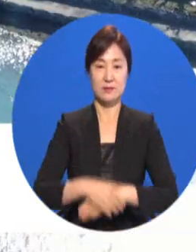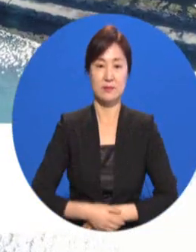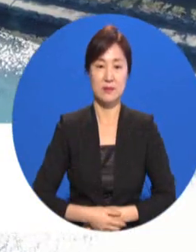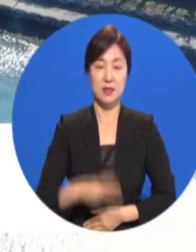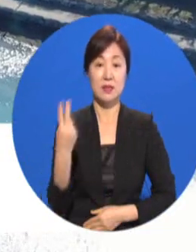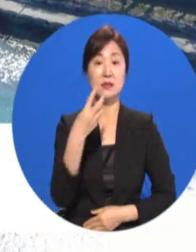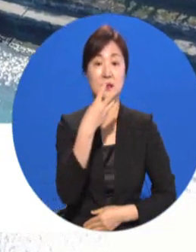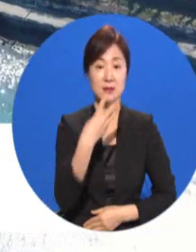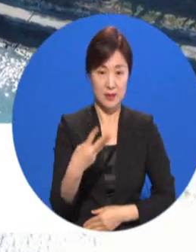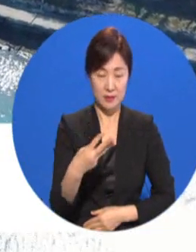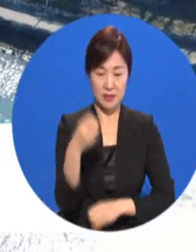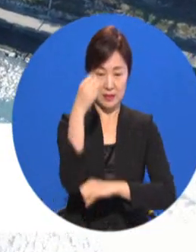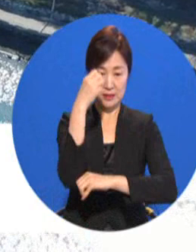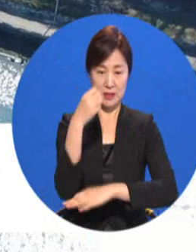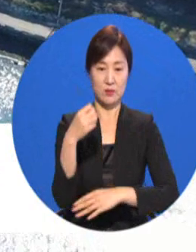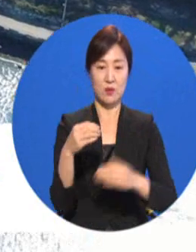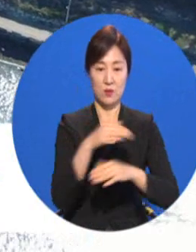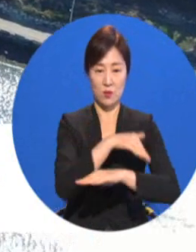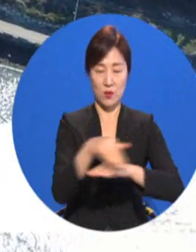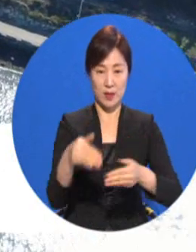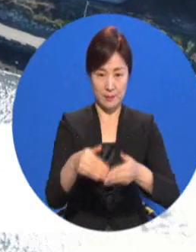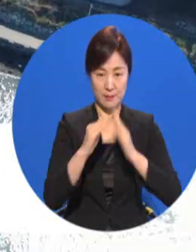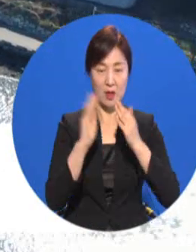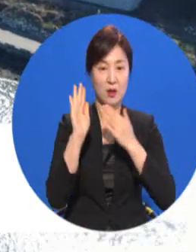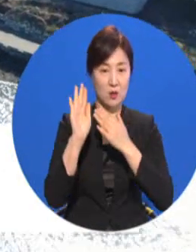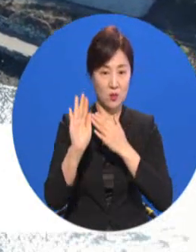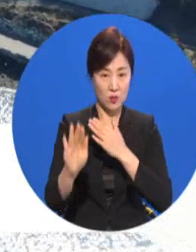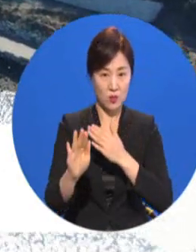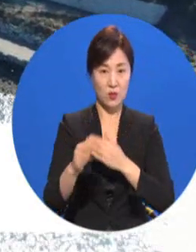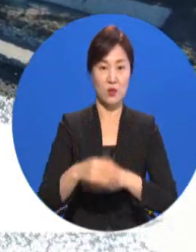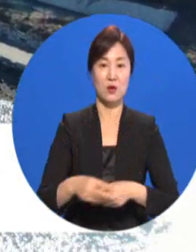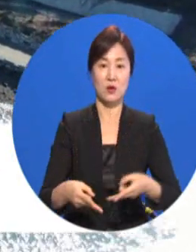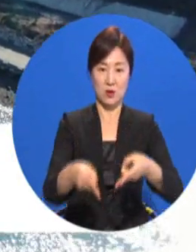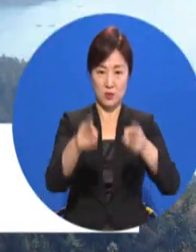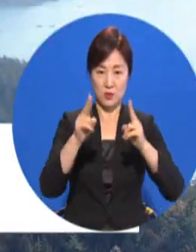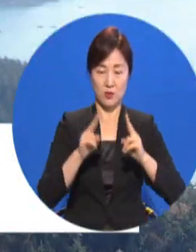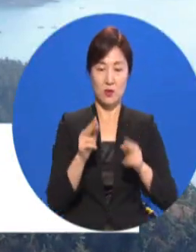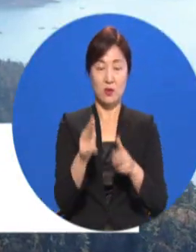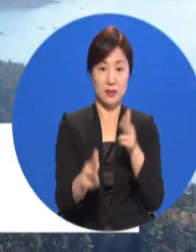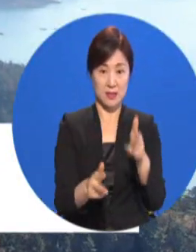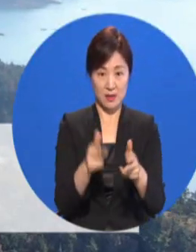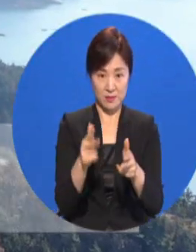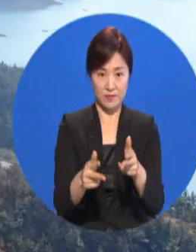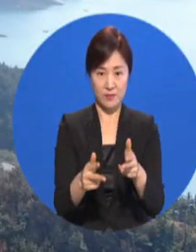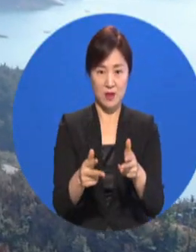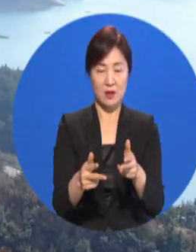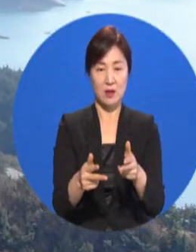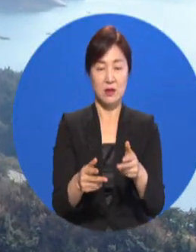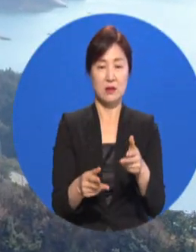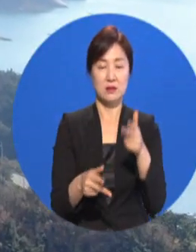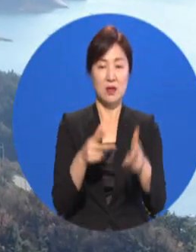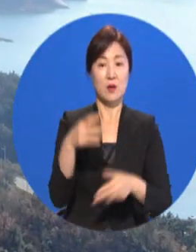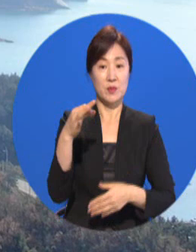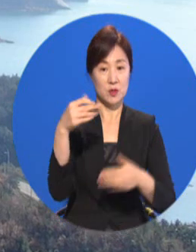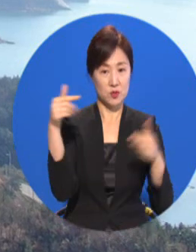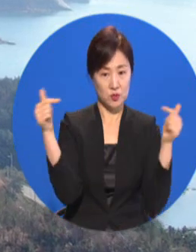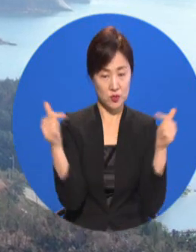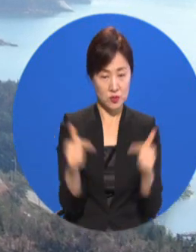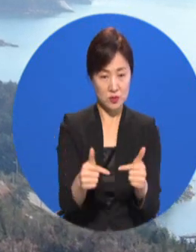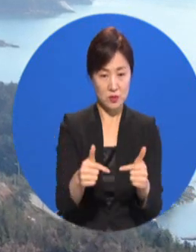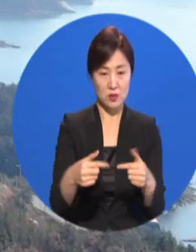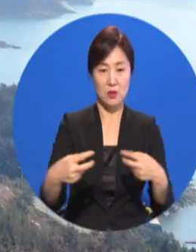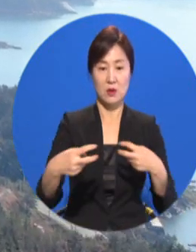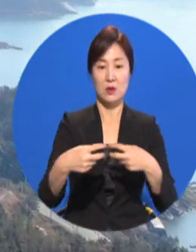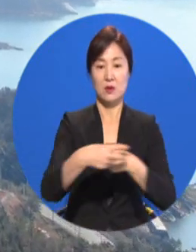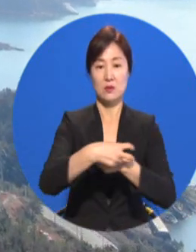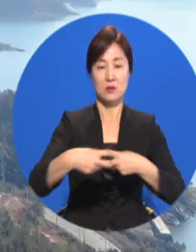2003년 기본계획이 세워졌던 하 태백 야사 2 연도교 건설 사업은 사업비 축소와 국토 개발계획 제외